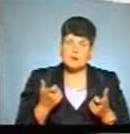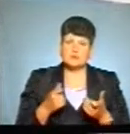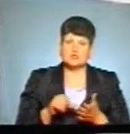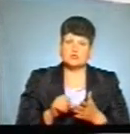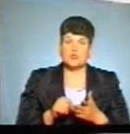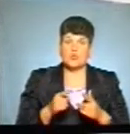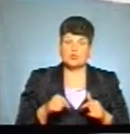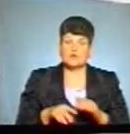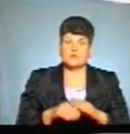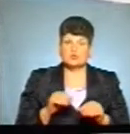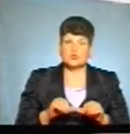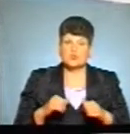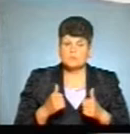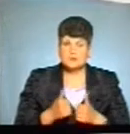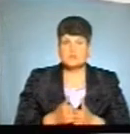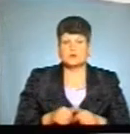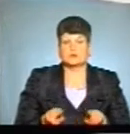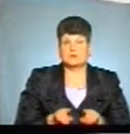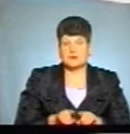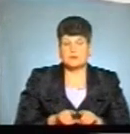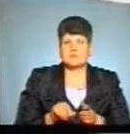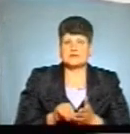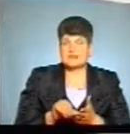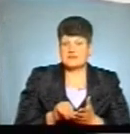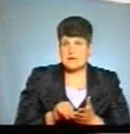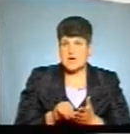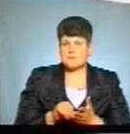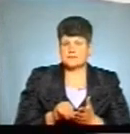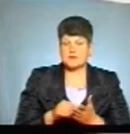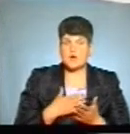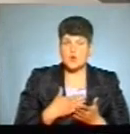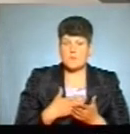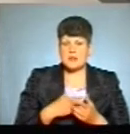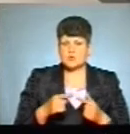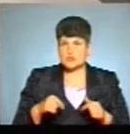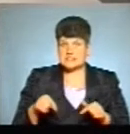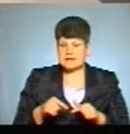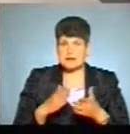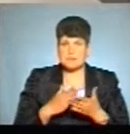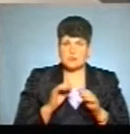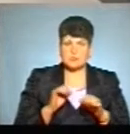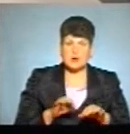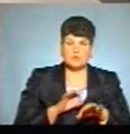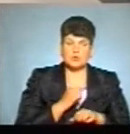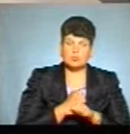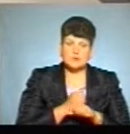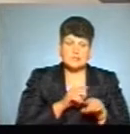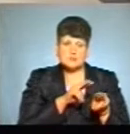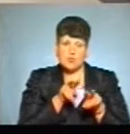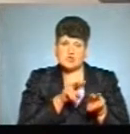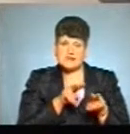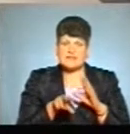окружних виборчих комісій, так само представникам громадського сектору, які мають право здійснювати спостереження за виборчим